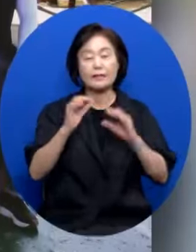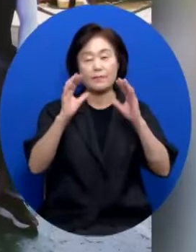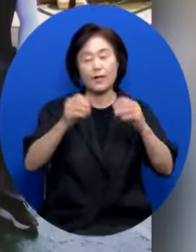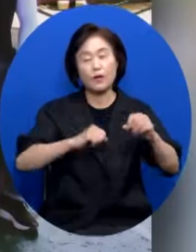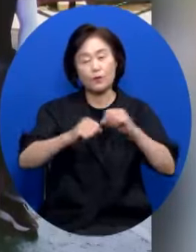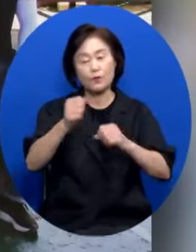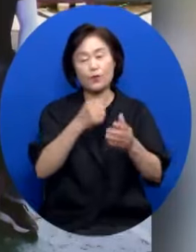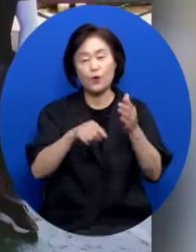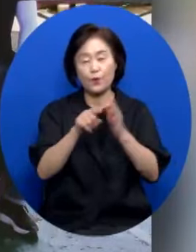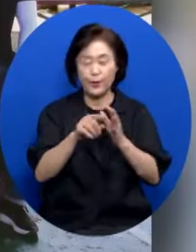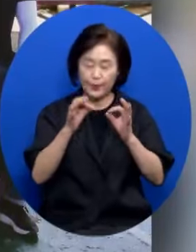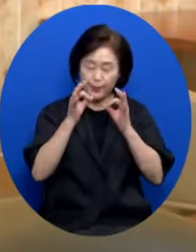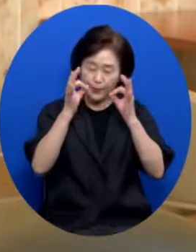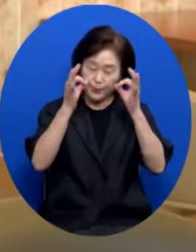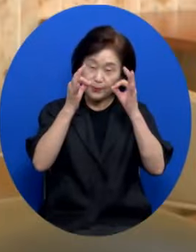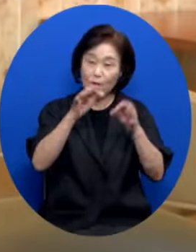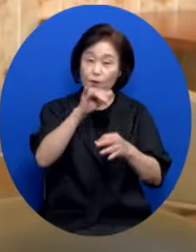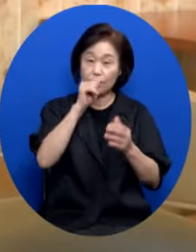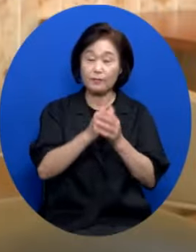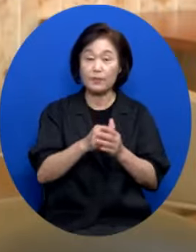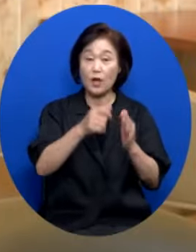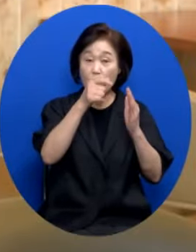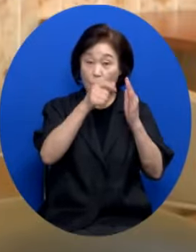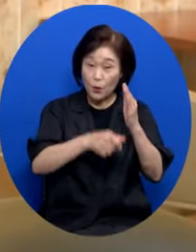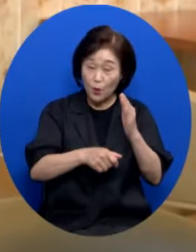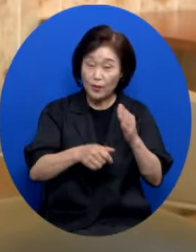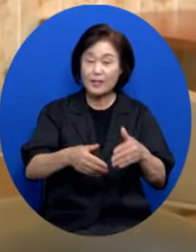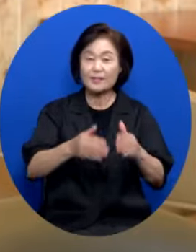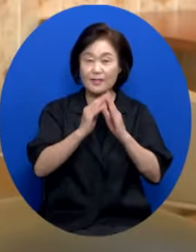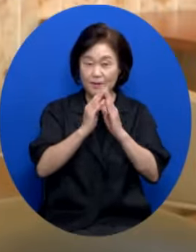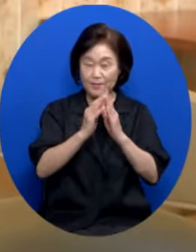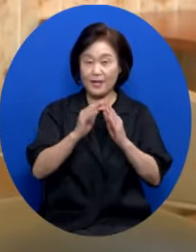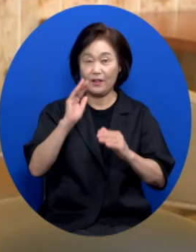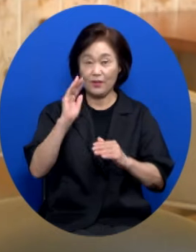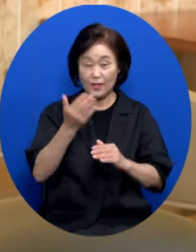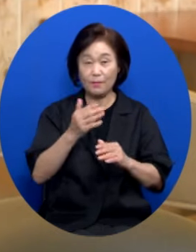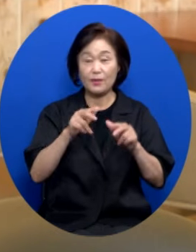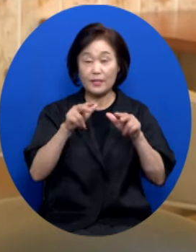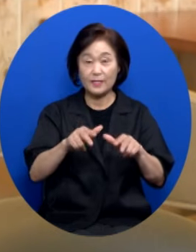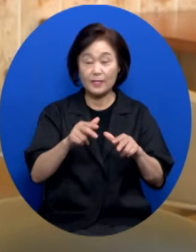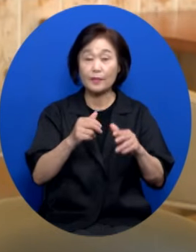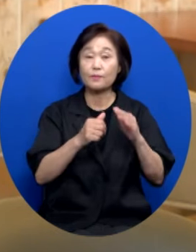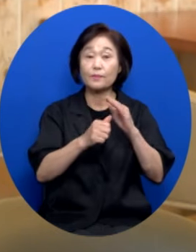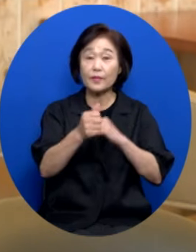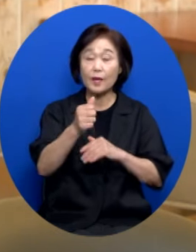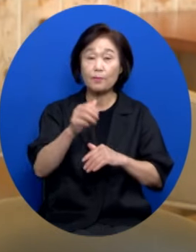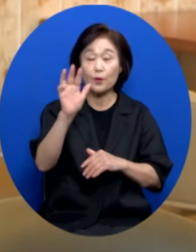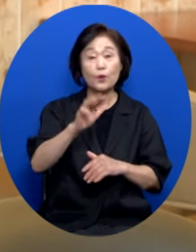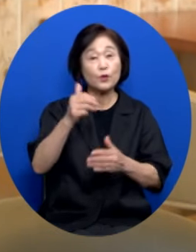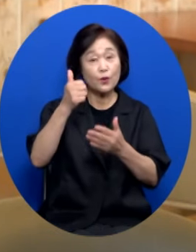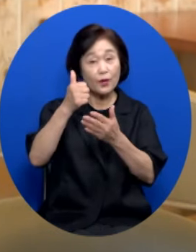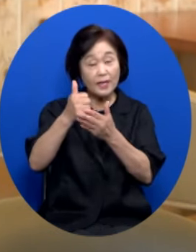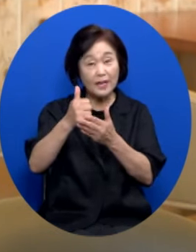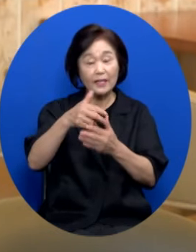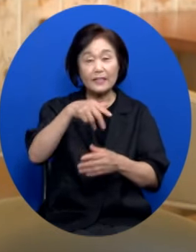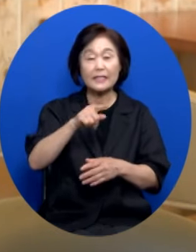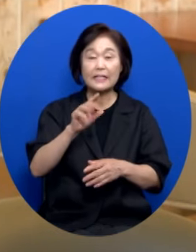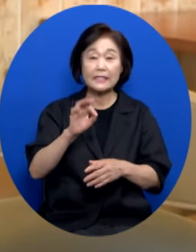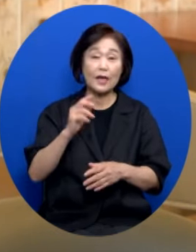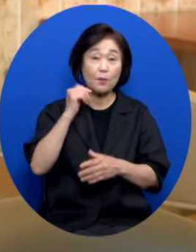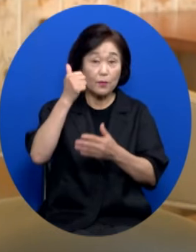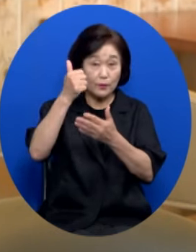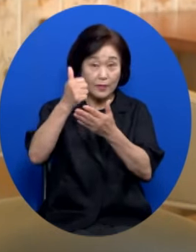열심입니다. 우리 교단 우리 설립자이시고 지금 대표 총회장이신 우리